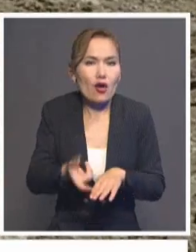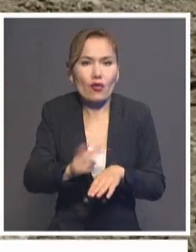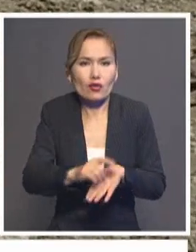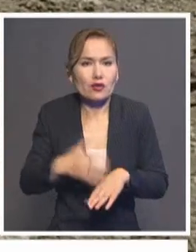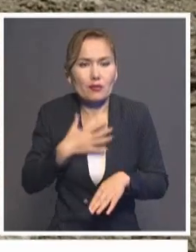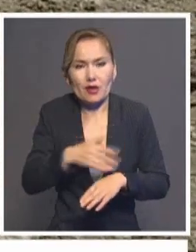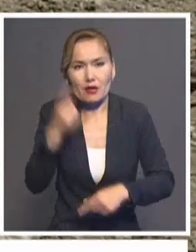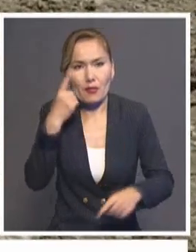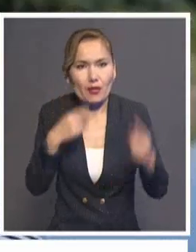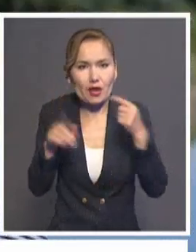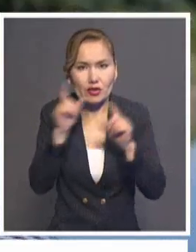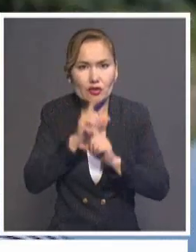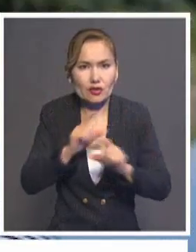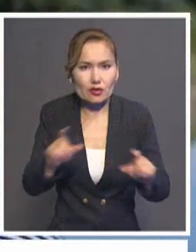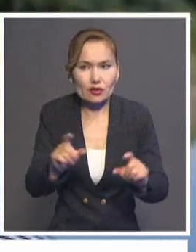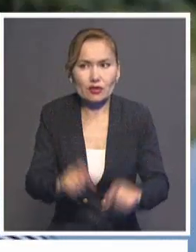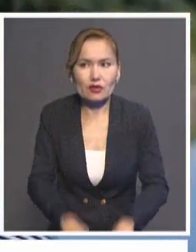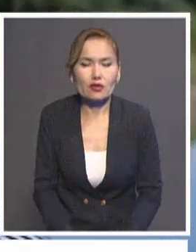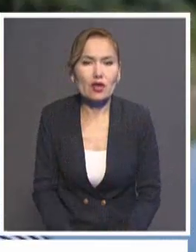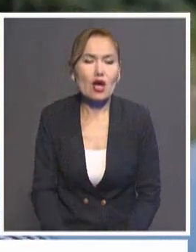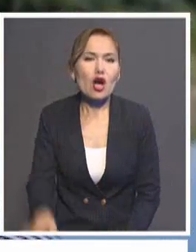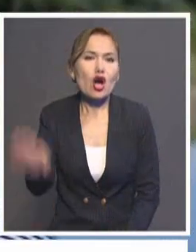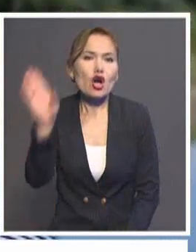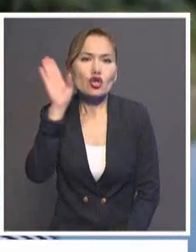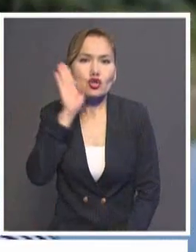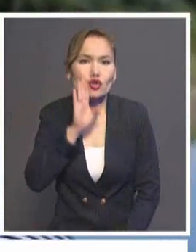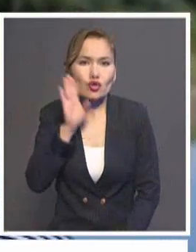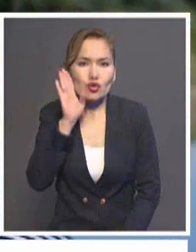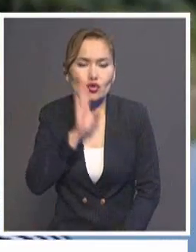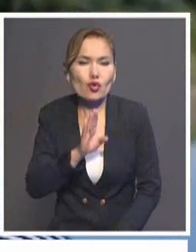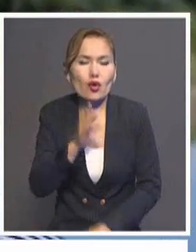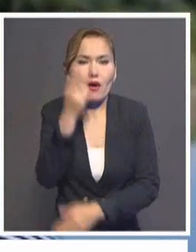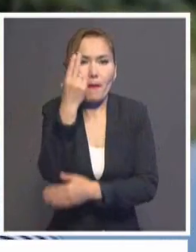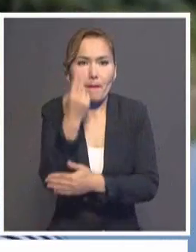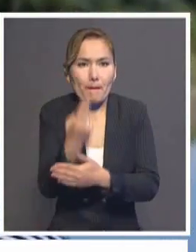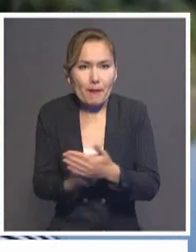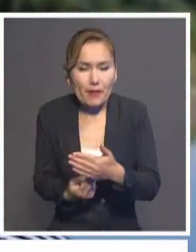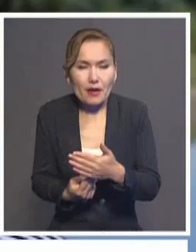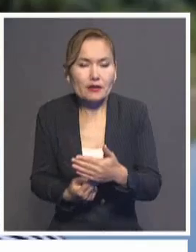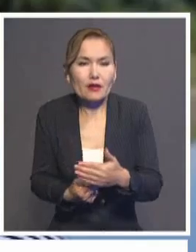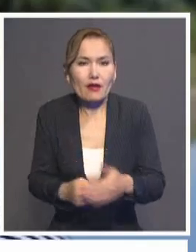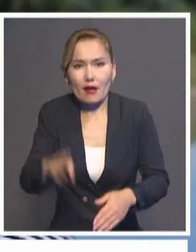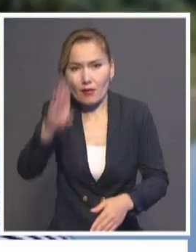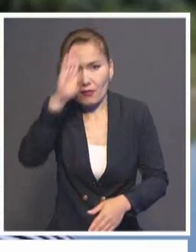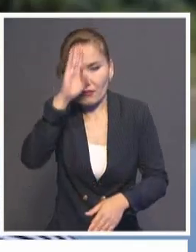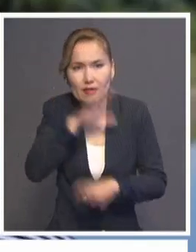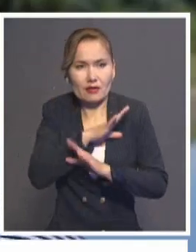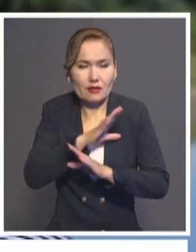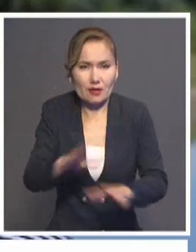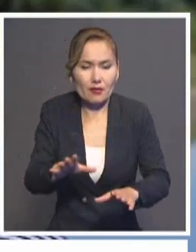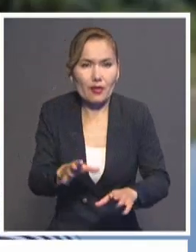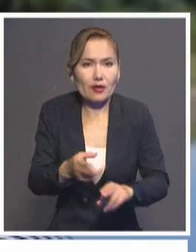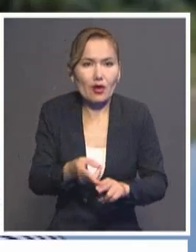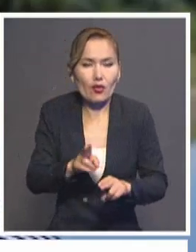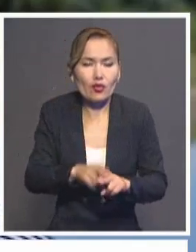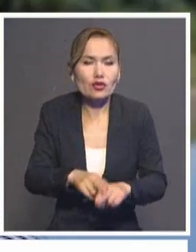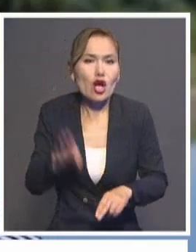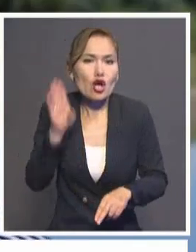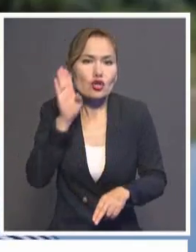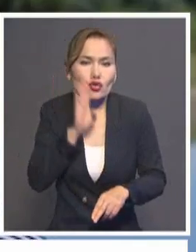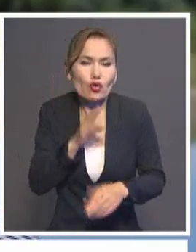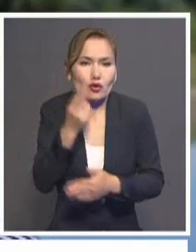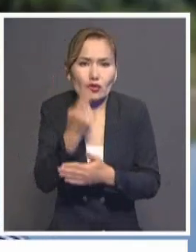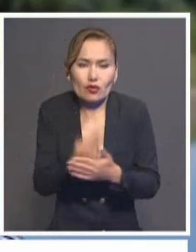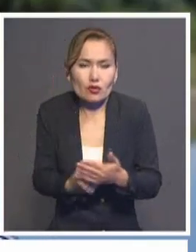тұңғышының қазасына сенгісі жоқ. Суға батып баратқан адам өзімен қоса жанындағы адамды ала кетеді, құтқаруға кірсе. Шамасы кемиятса бірге